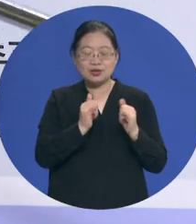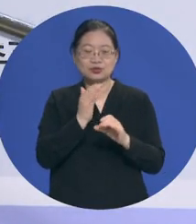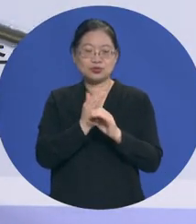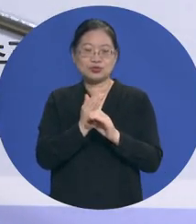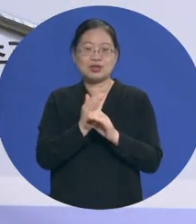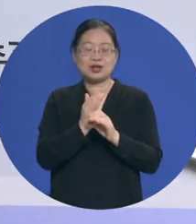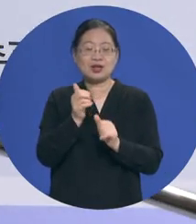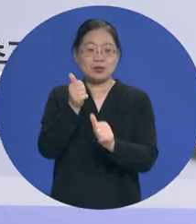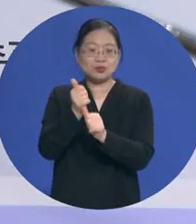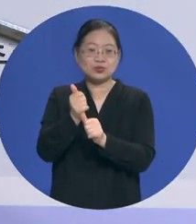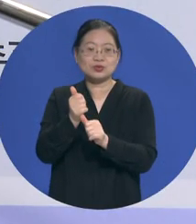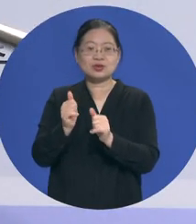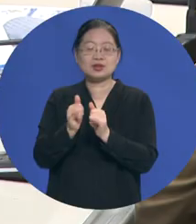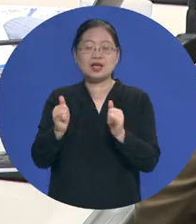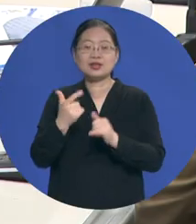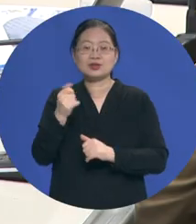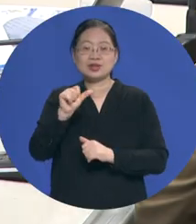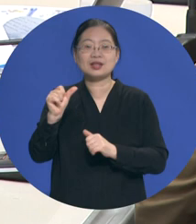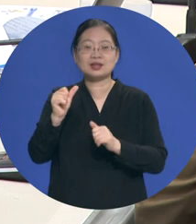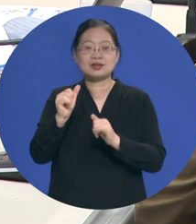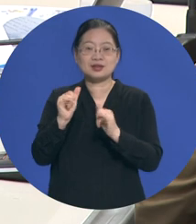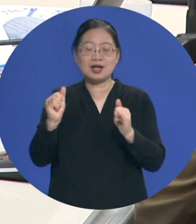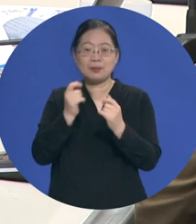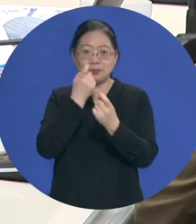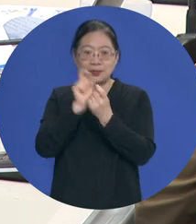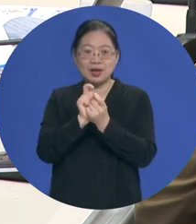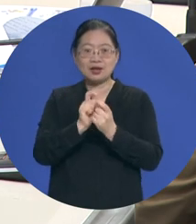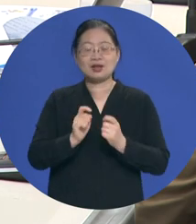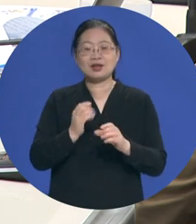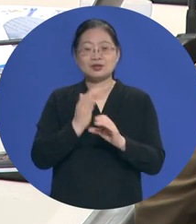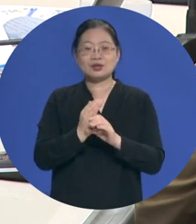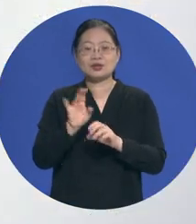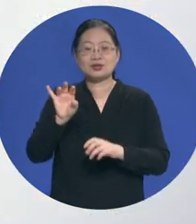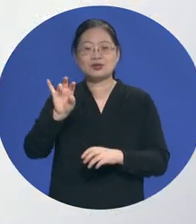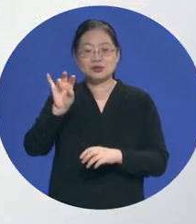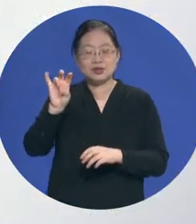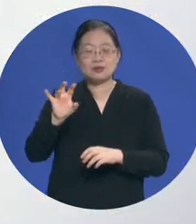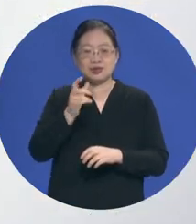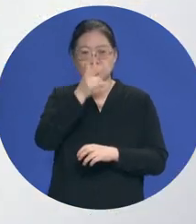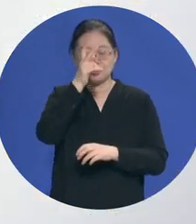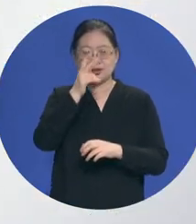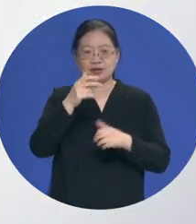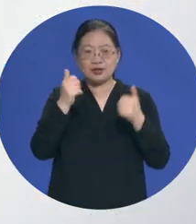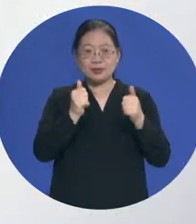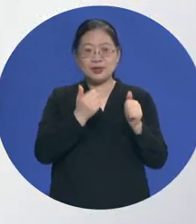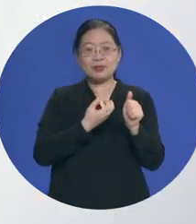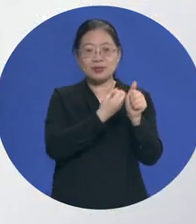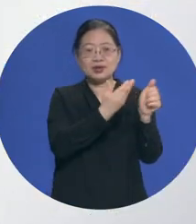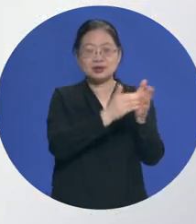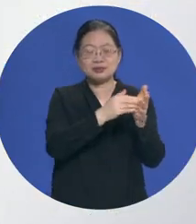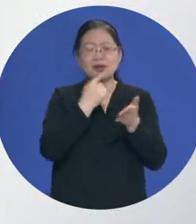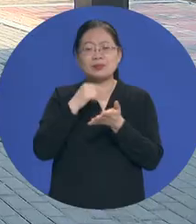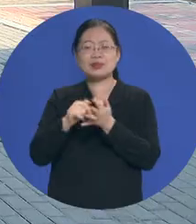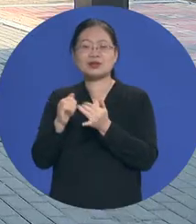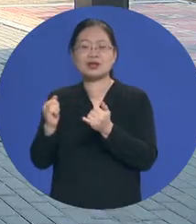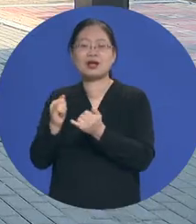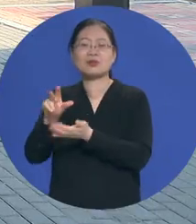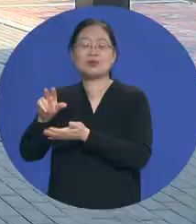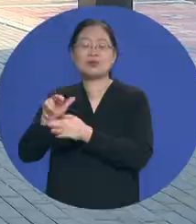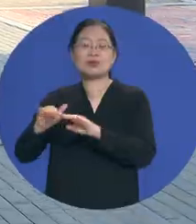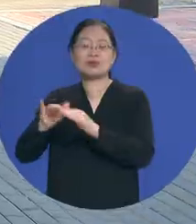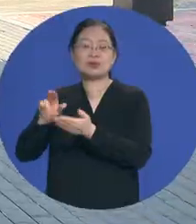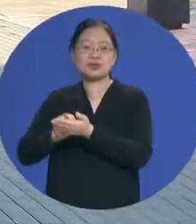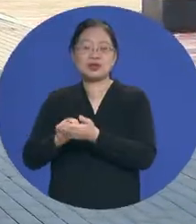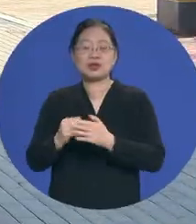중개보조원 65명을 적발하고 이 가운데 24명을 검찰에 송치했는데 문제는 선량한 피해자들입니다.